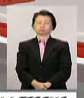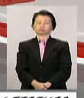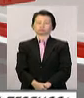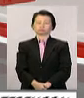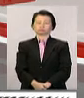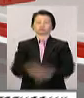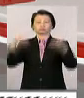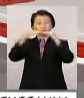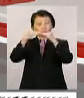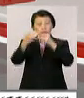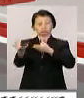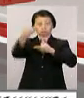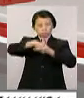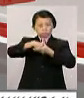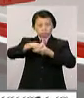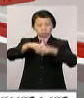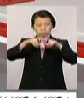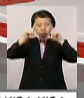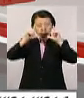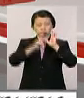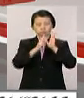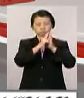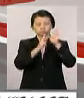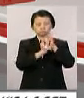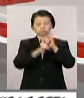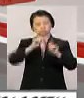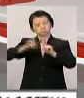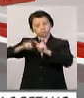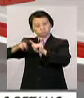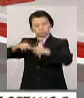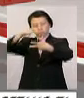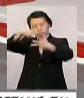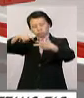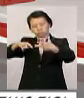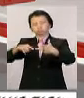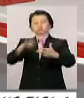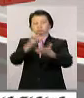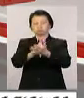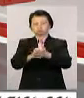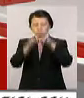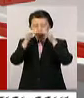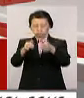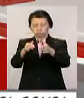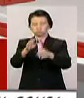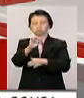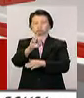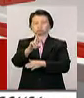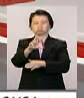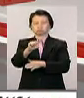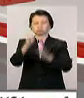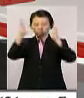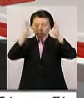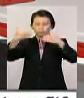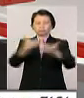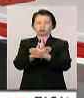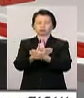Baik, adil, inklusif, kedaulatan undang-undang dan kepelbagaian. Itu antara prinsip yang ditekankan dalam era Malaysia Baharu.